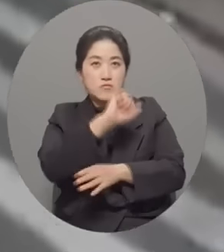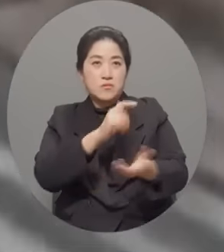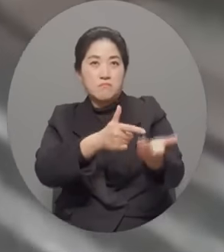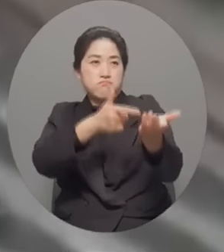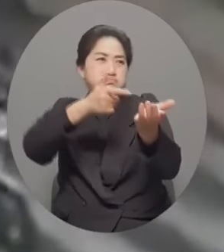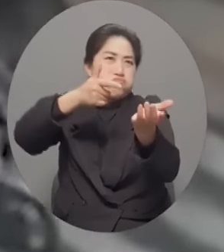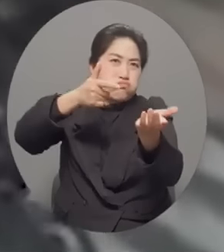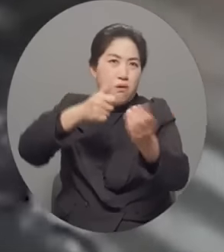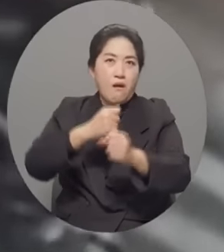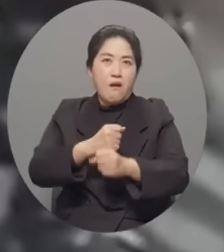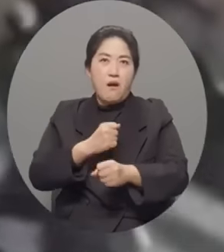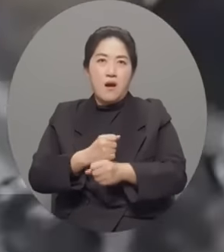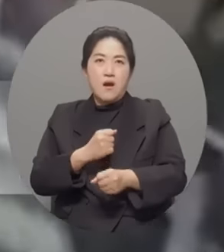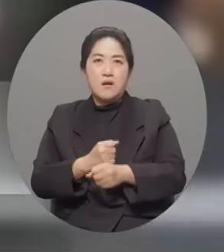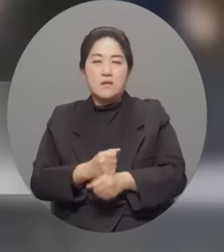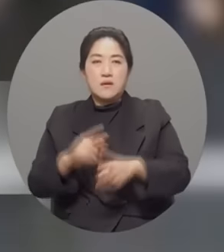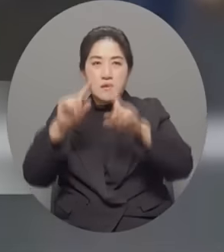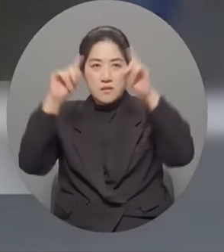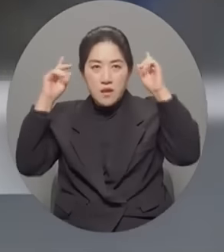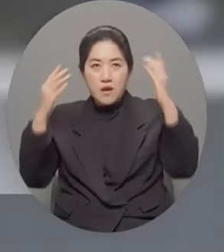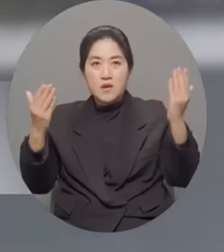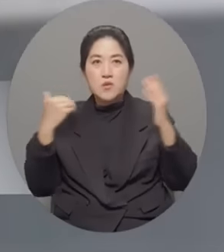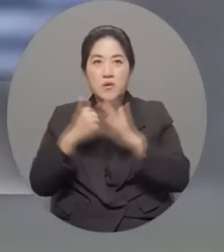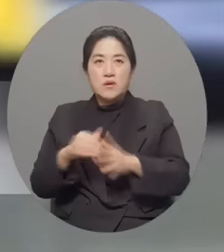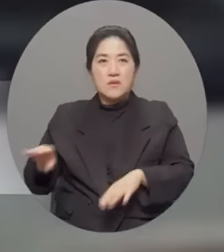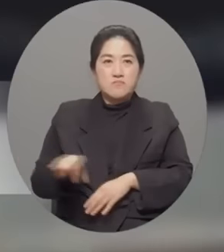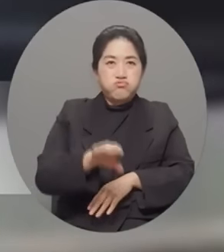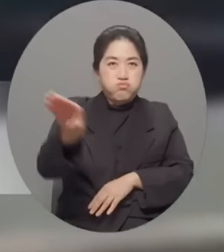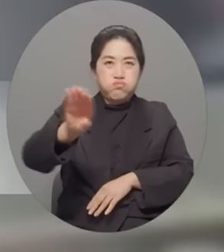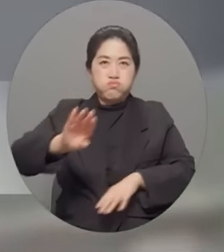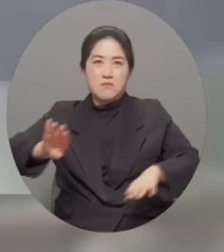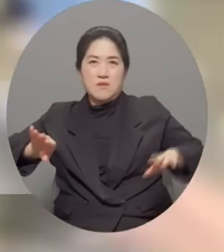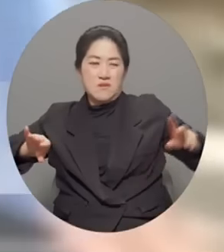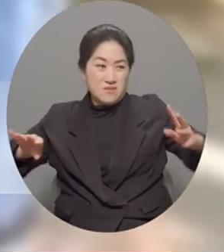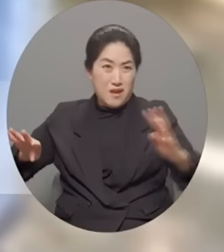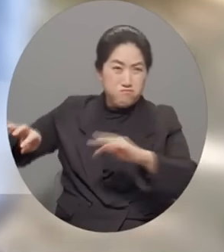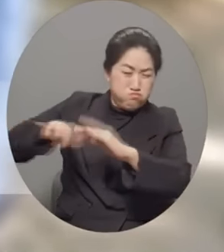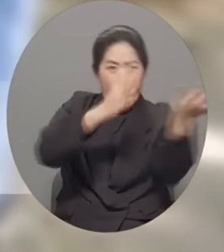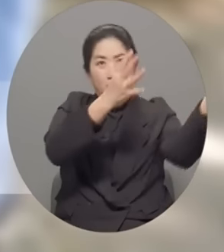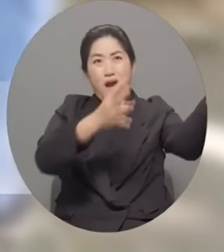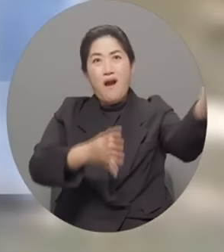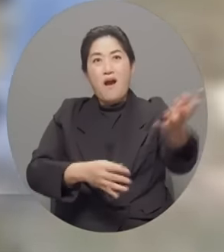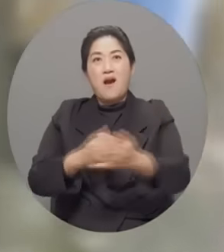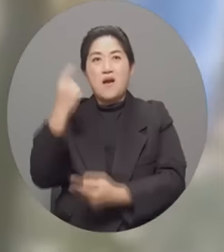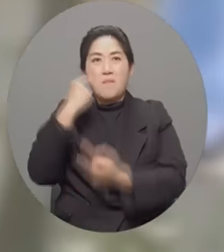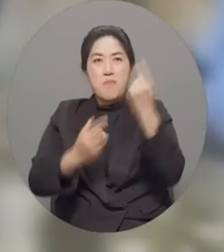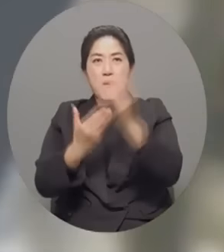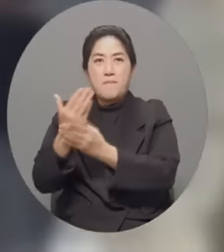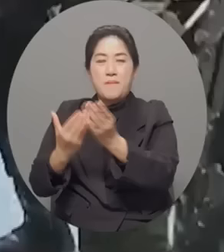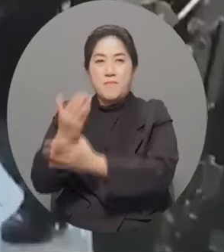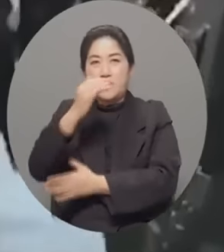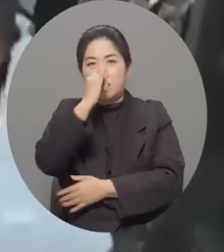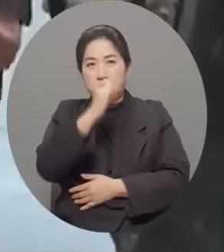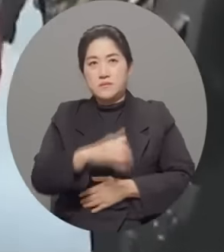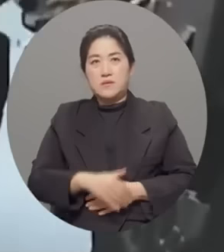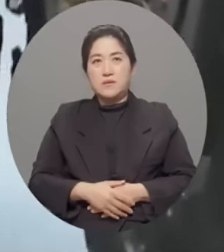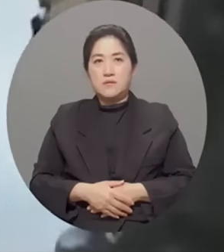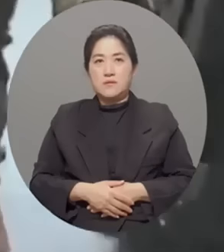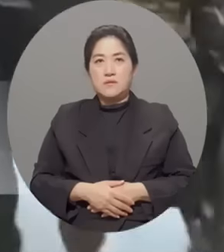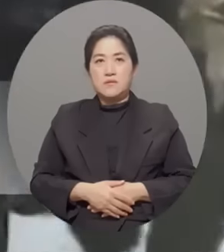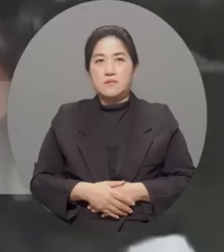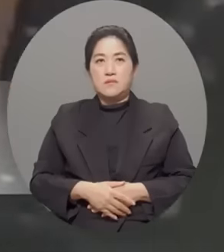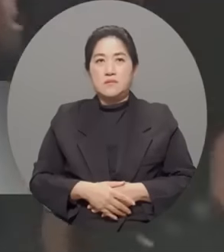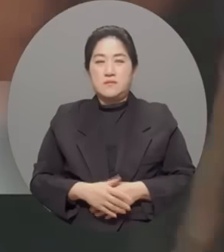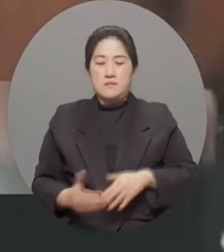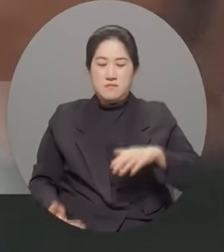총구를 들이밀고 대학교 교정에 차량을 몰고 들어가 광란의 질주를 해 부상자가 속출하기도 합니다. 최대